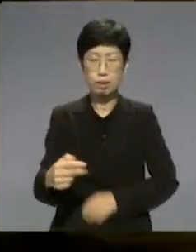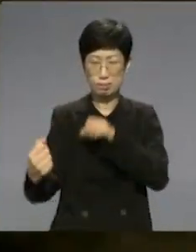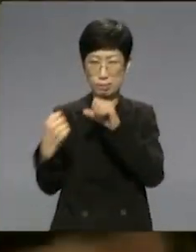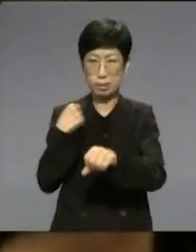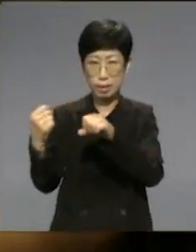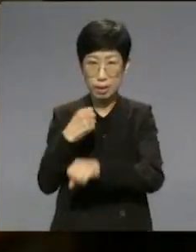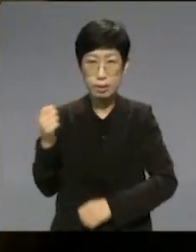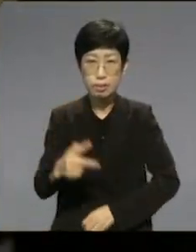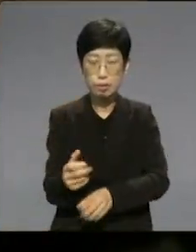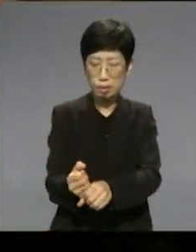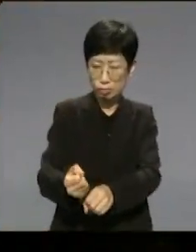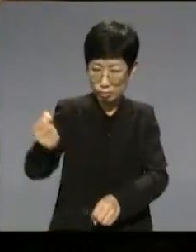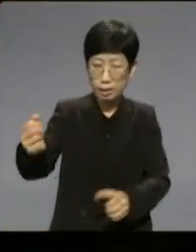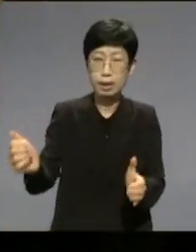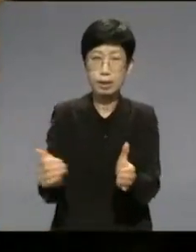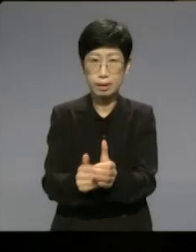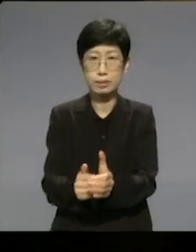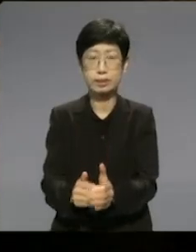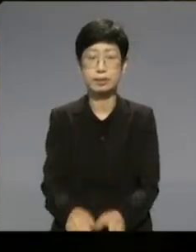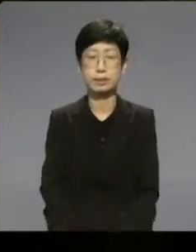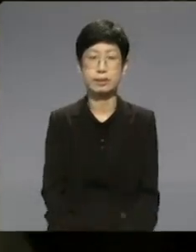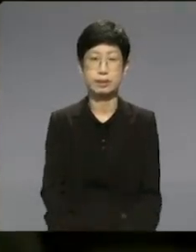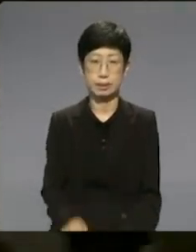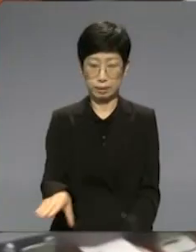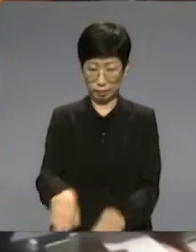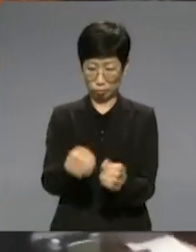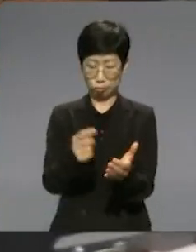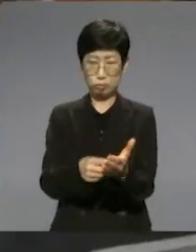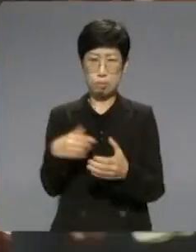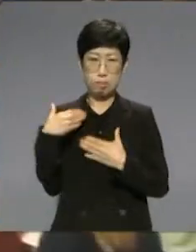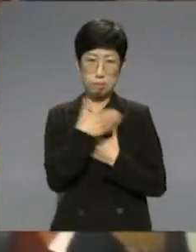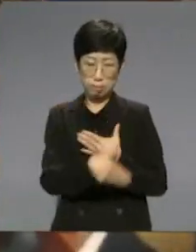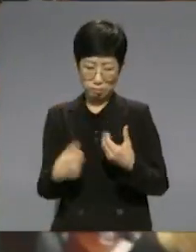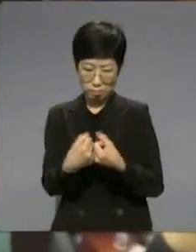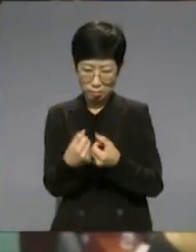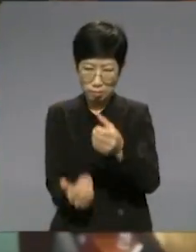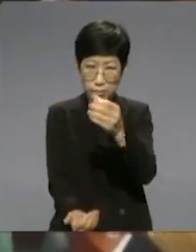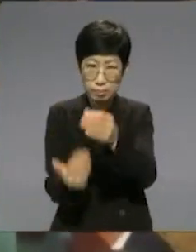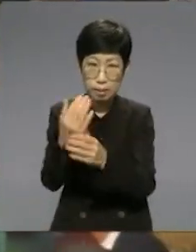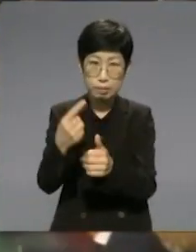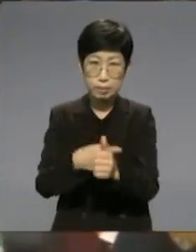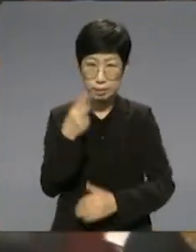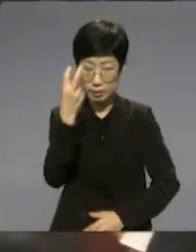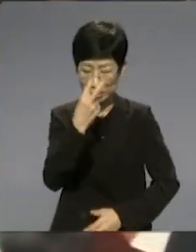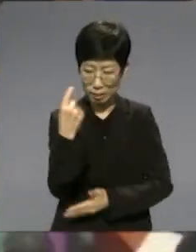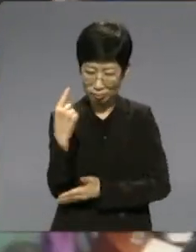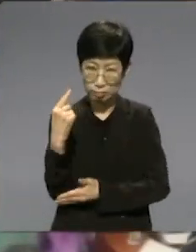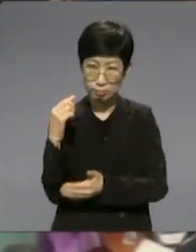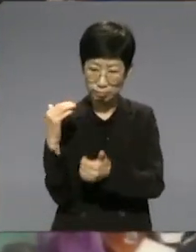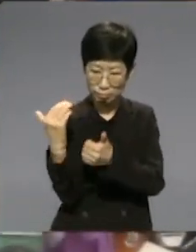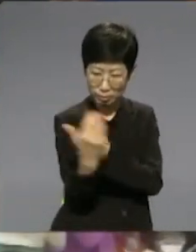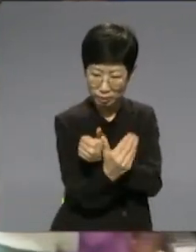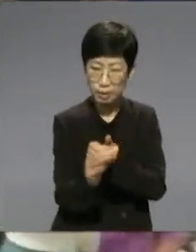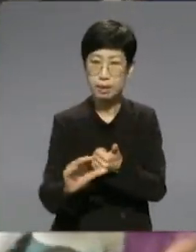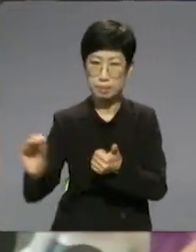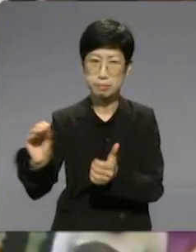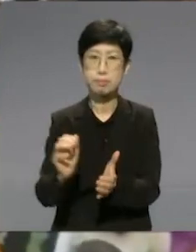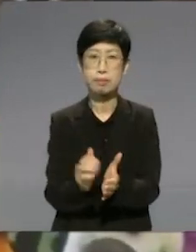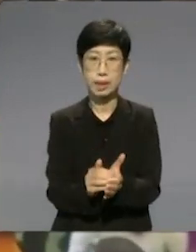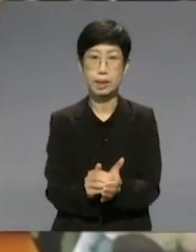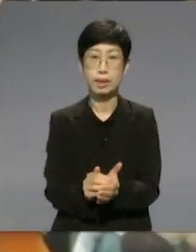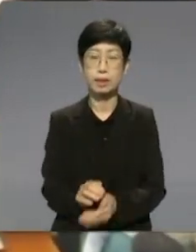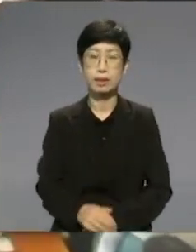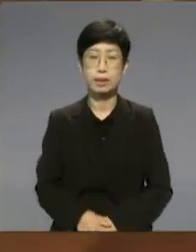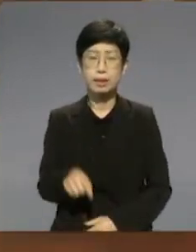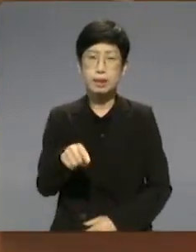심지어 우산까지 들었습니다. 크루티 총리는 몸싸움이 벌어지자 경호원에 둘러싸여 피신했습니다. 이날